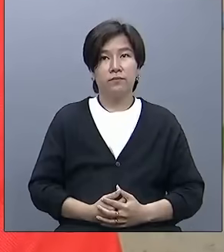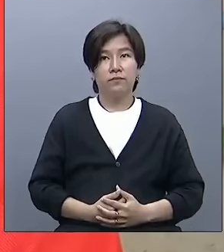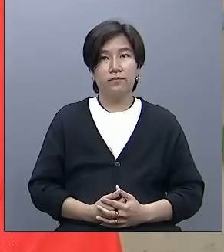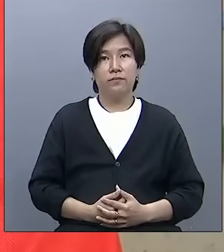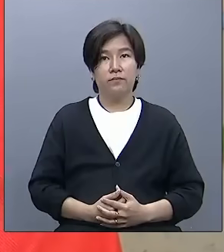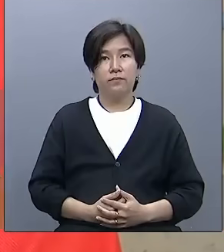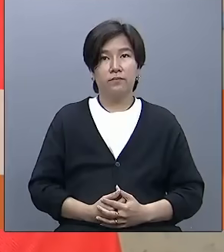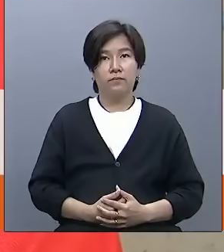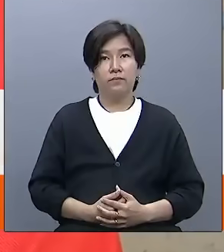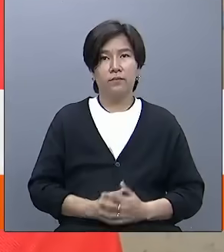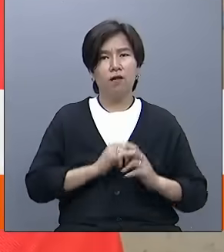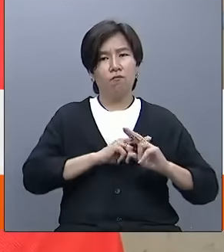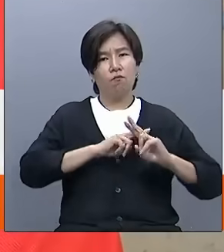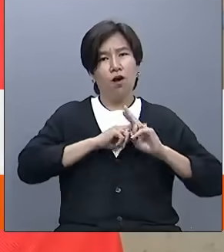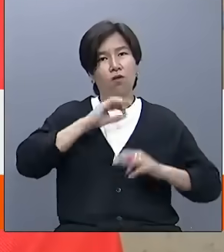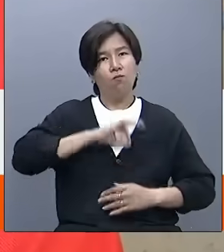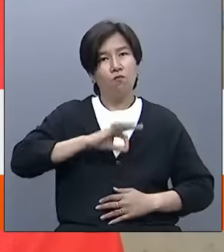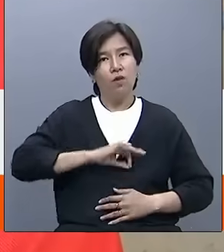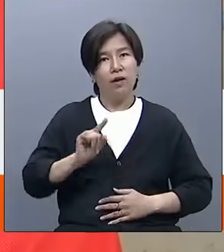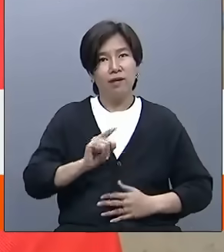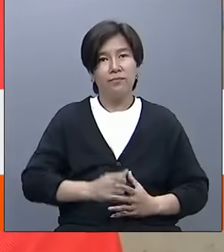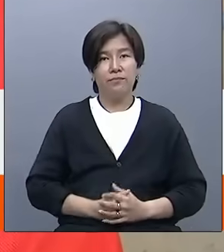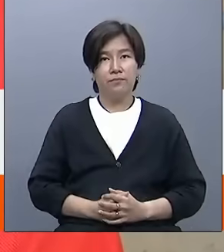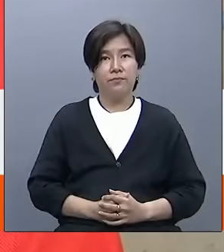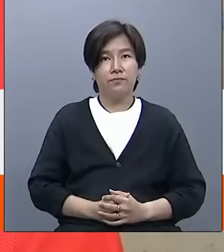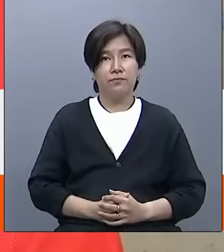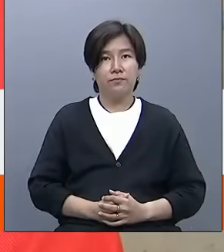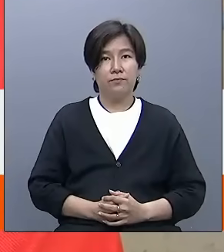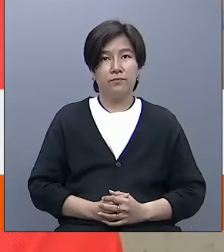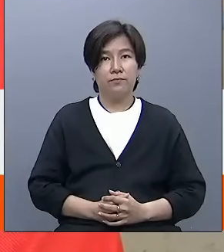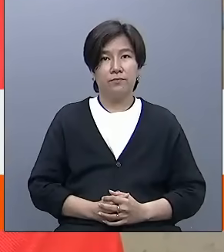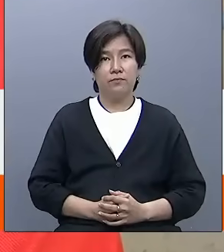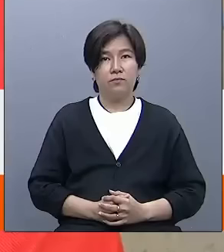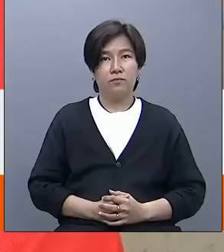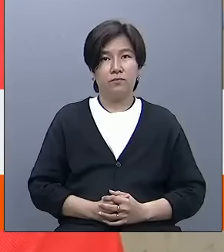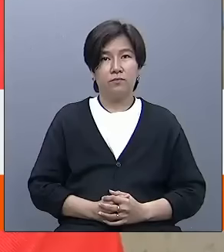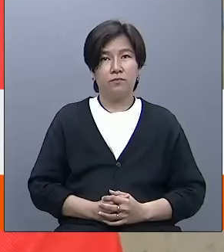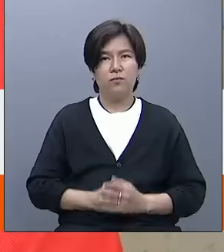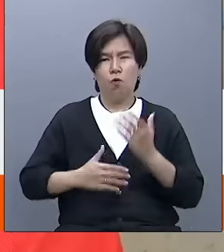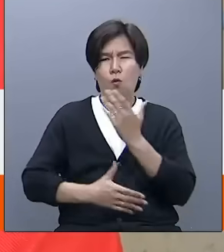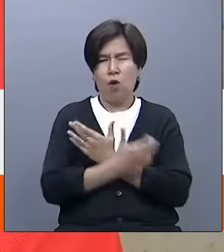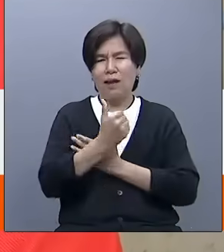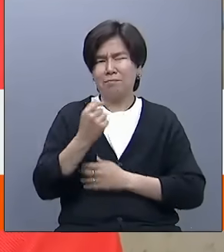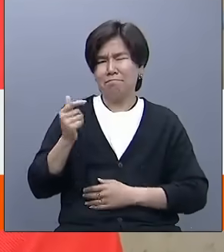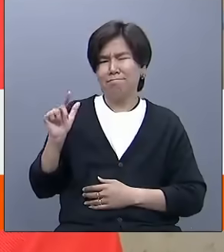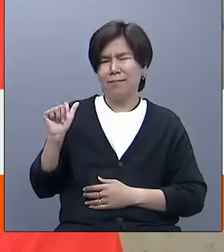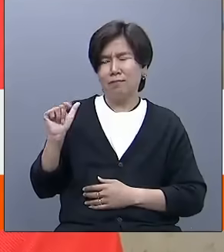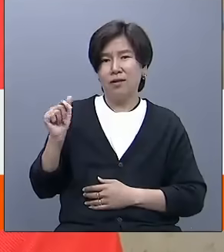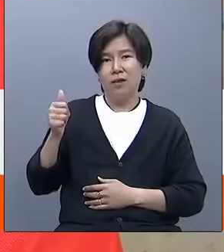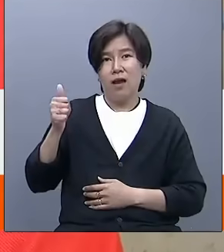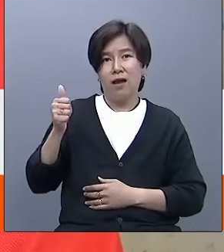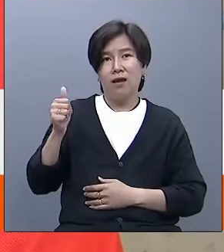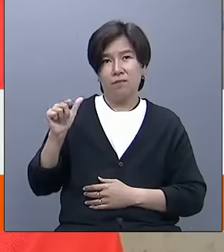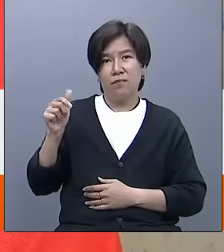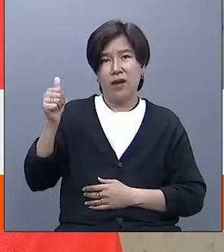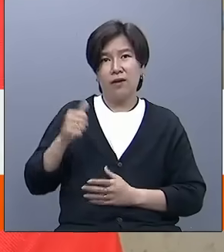ถ้าโดยส่วนตัวคิดว่าแบบโอกาสเขาอะค่อนข้างสูงเพราะว่าเนื่องจากว่า